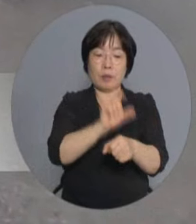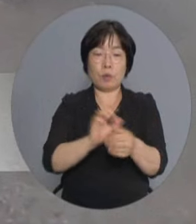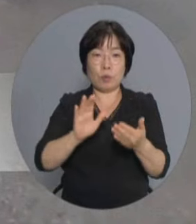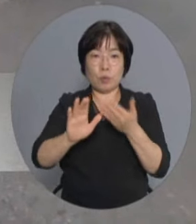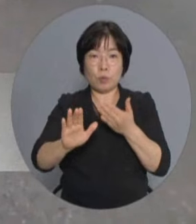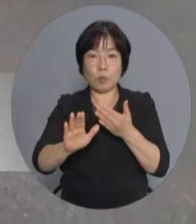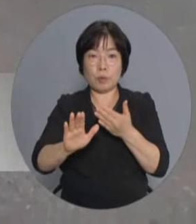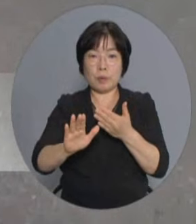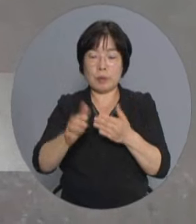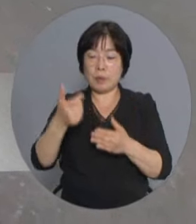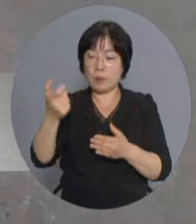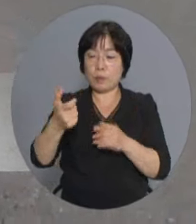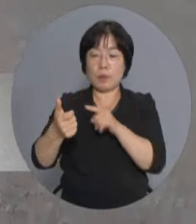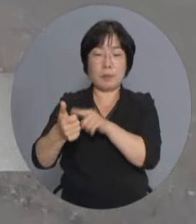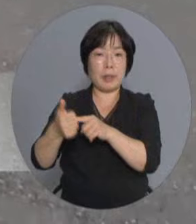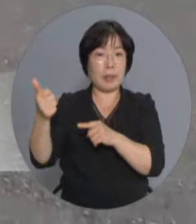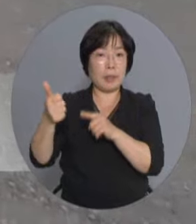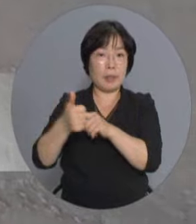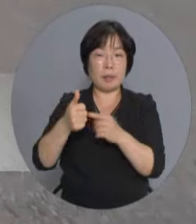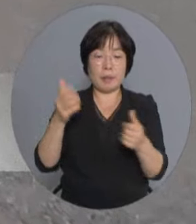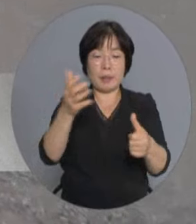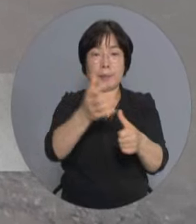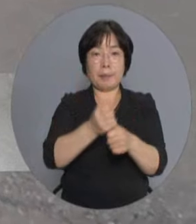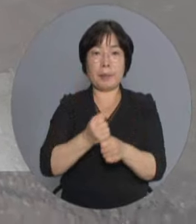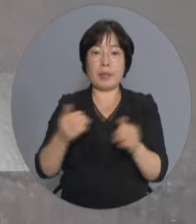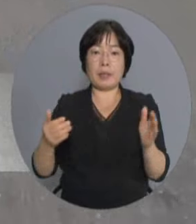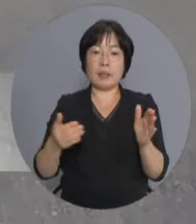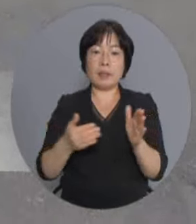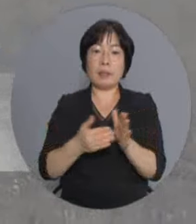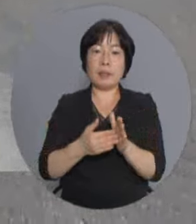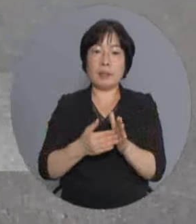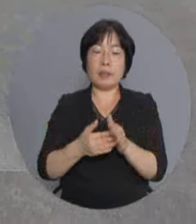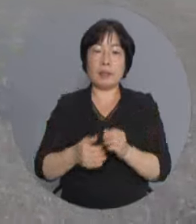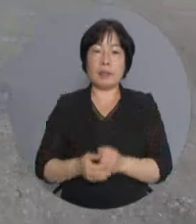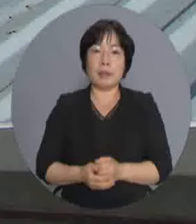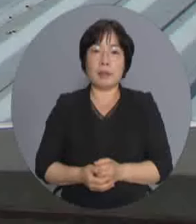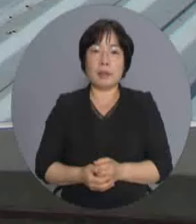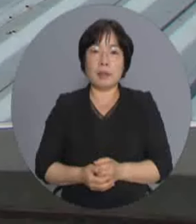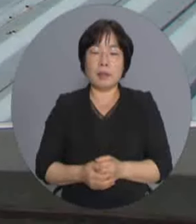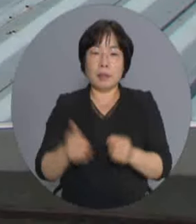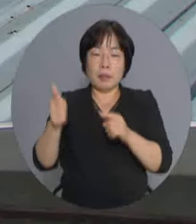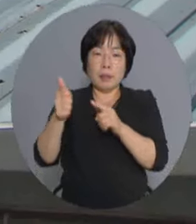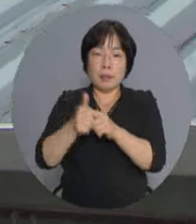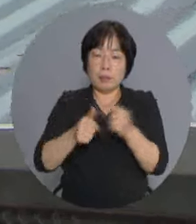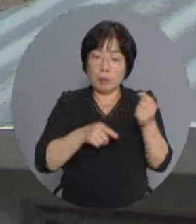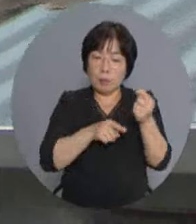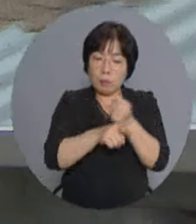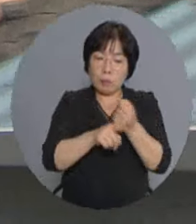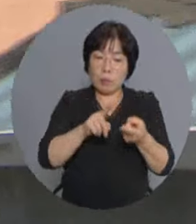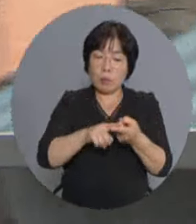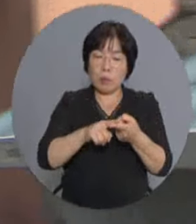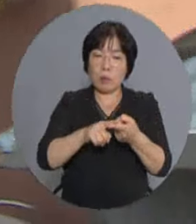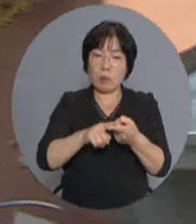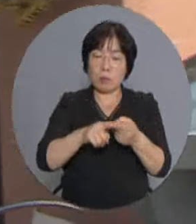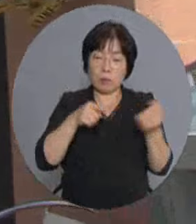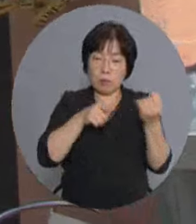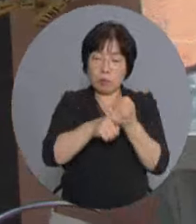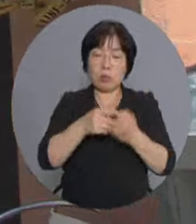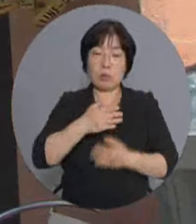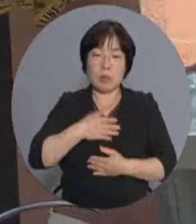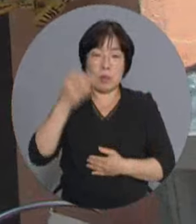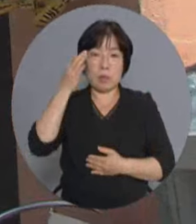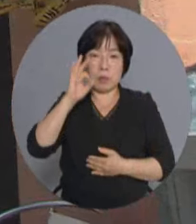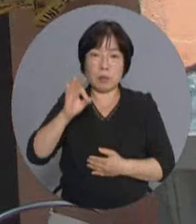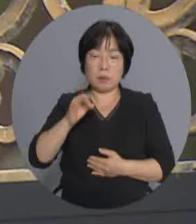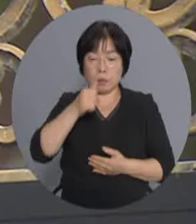15시간 만에 유력한 살인 용의자로 60대 김모 씨를 붙잡았습니다. 김 씨는 살해 혐의를 모두 인정했지만 정확한